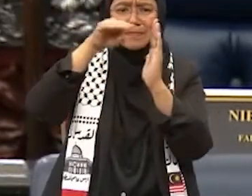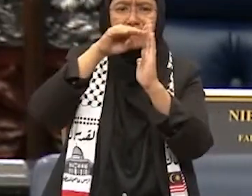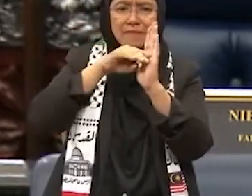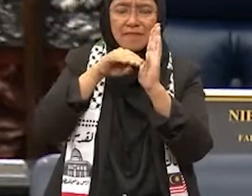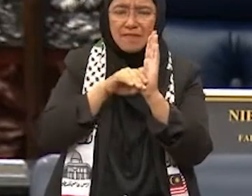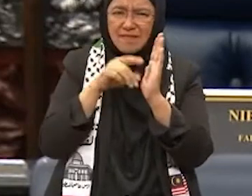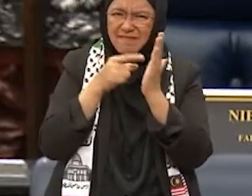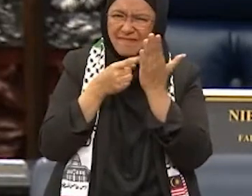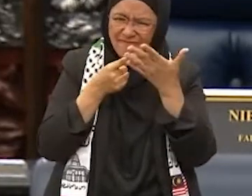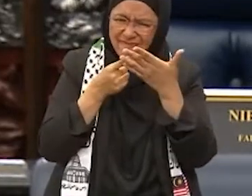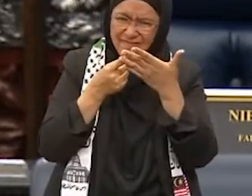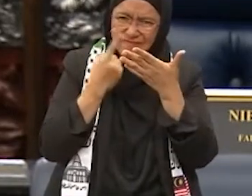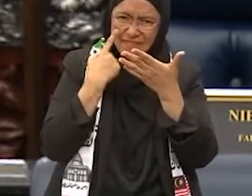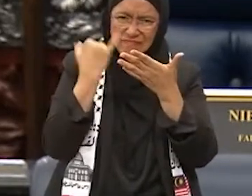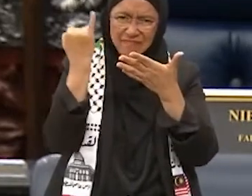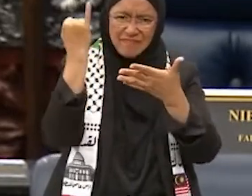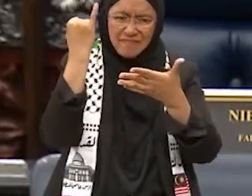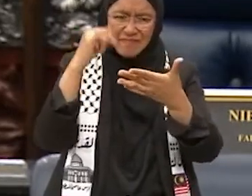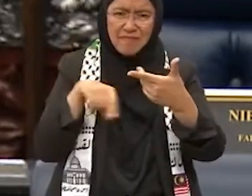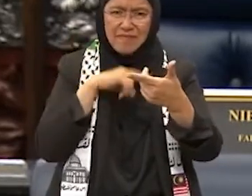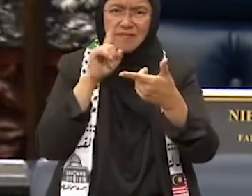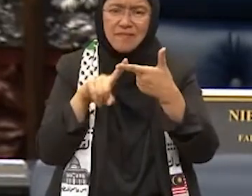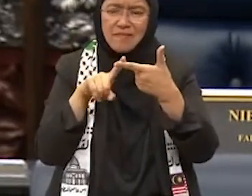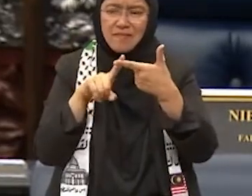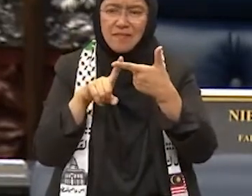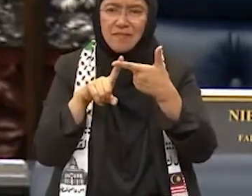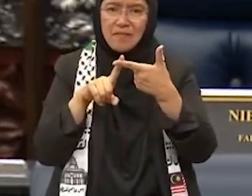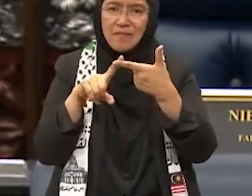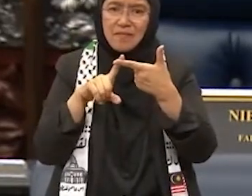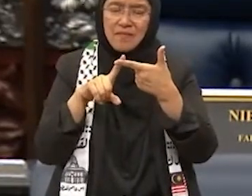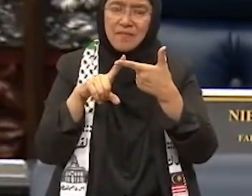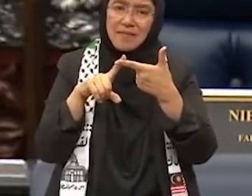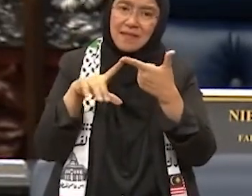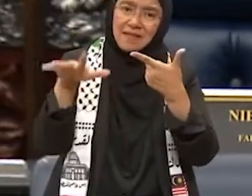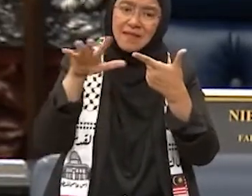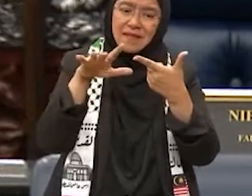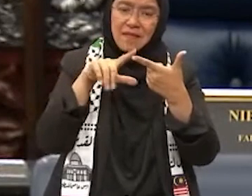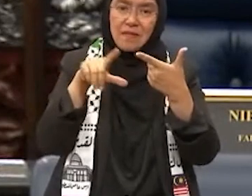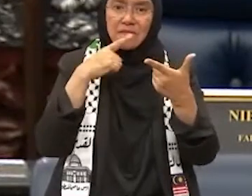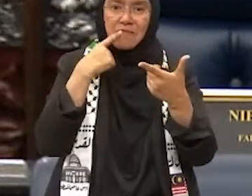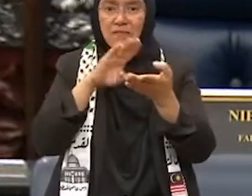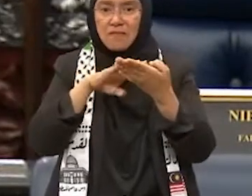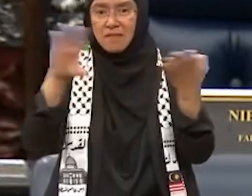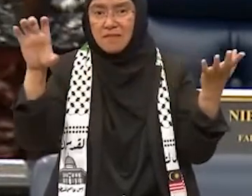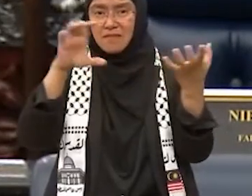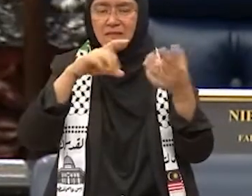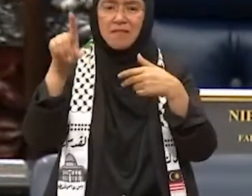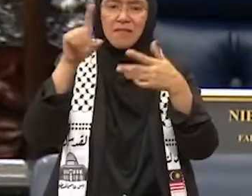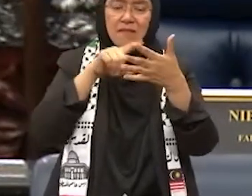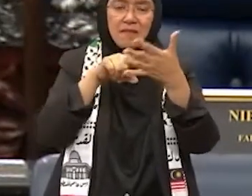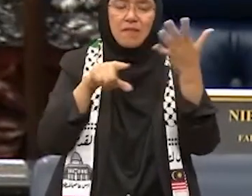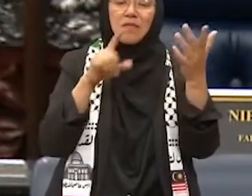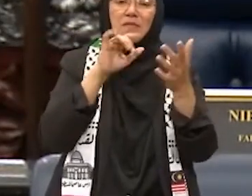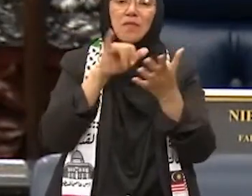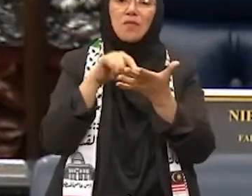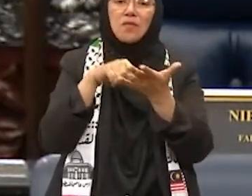dan berpandukan kepada akta 588 seksyen 233 sebagai contoh jadi dia bukan hanya merujuk kepada 3R